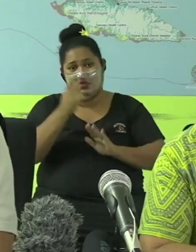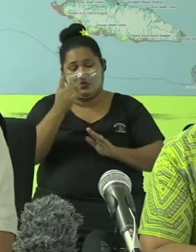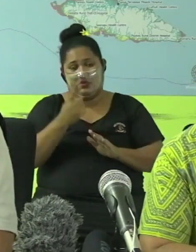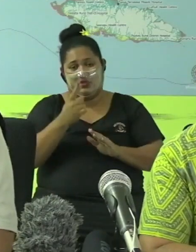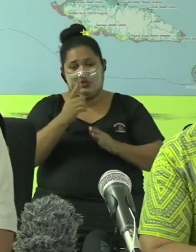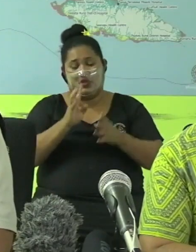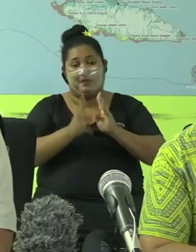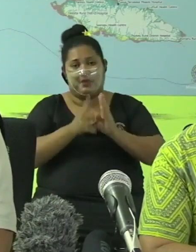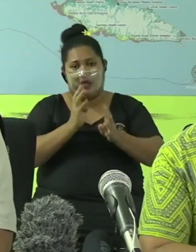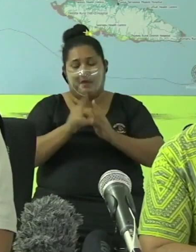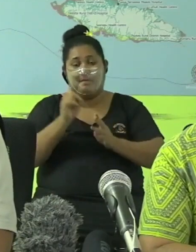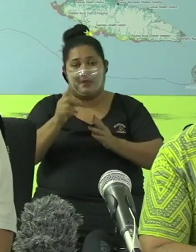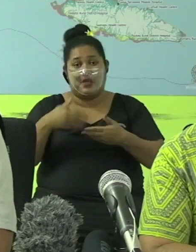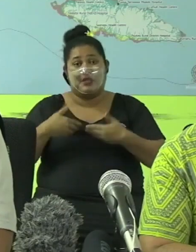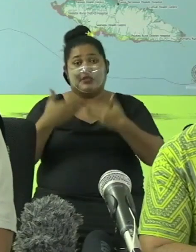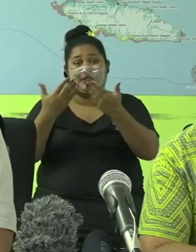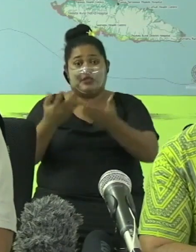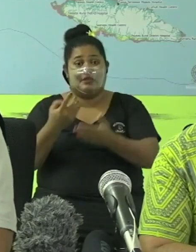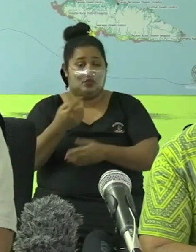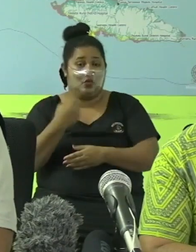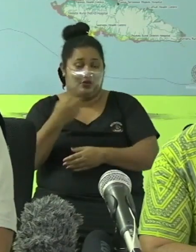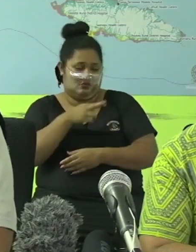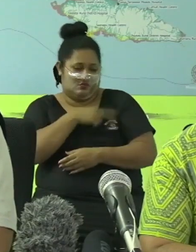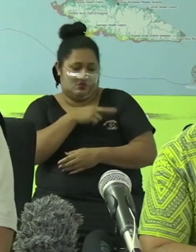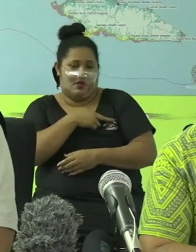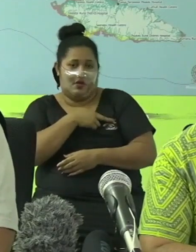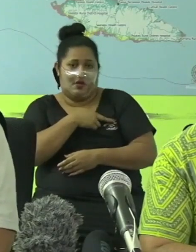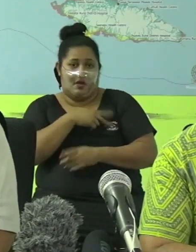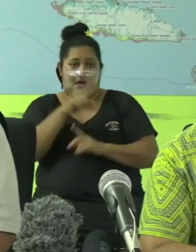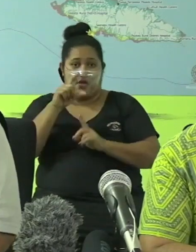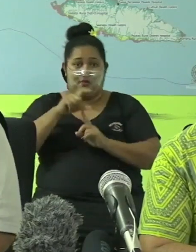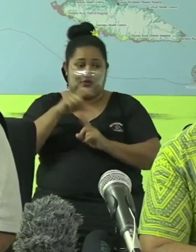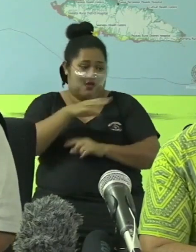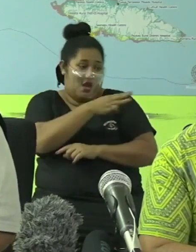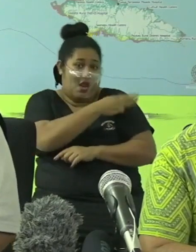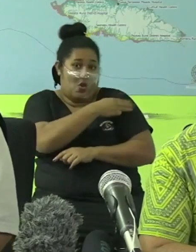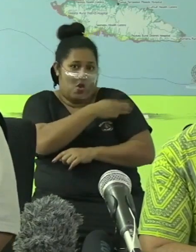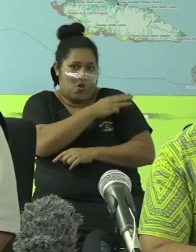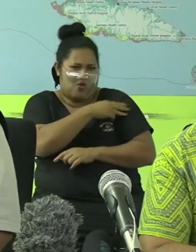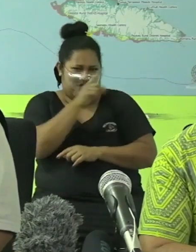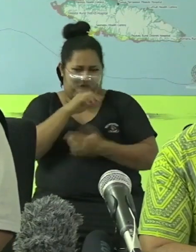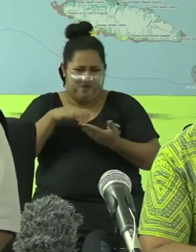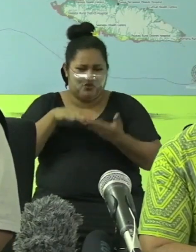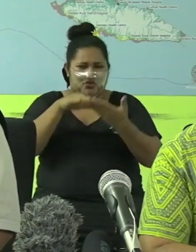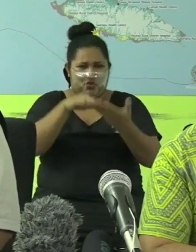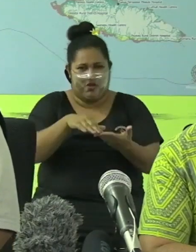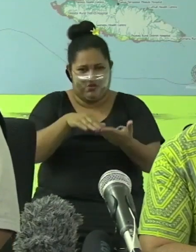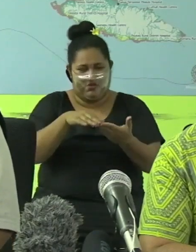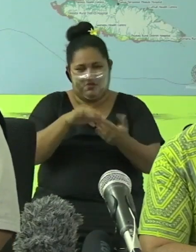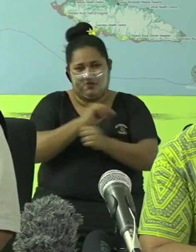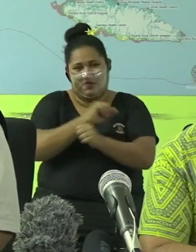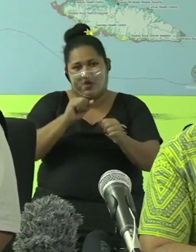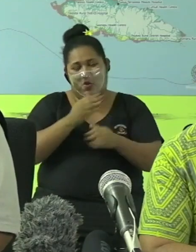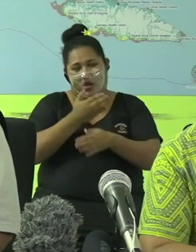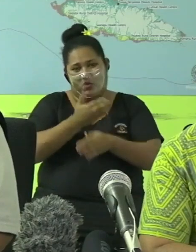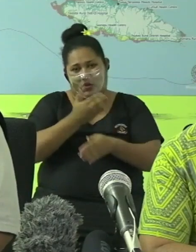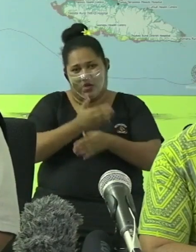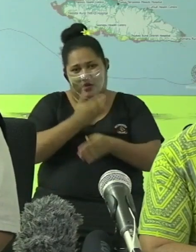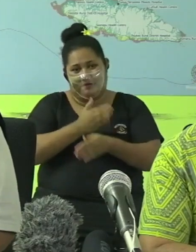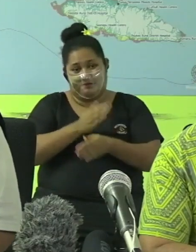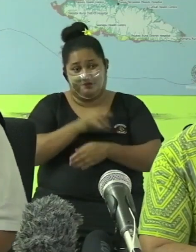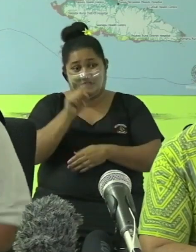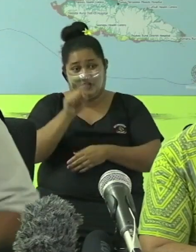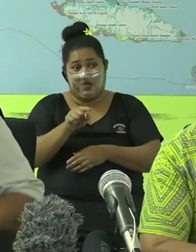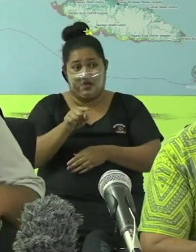atu e le susuga au apa'au ma le malu o le mālō e fesoasoani mo le galuega o i fo'i ia o